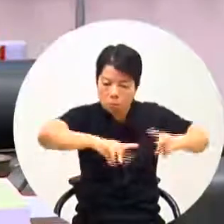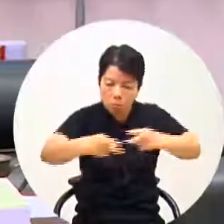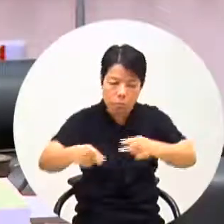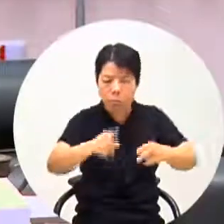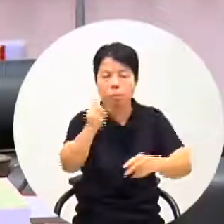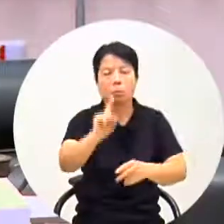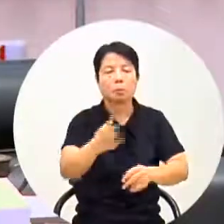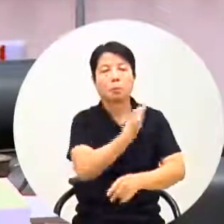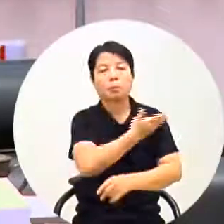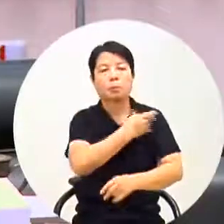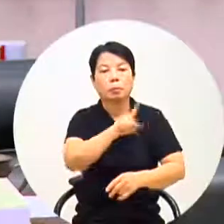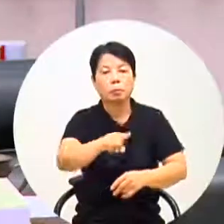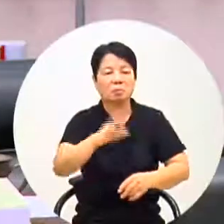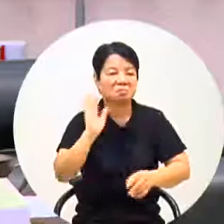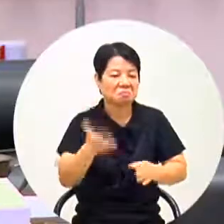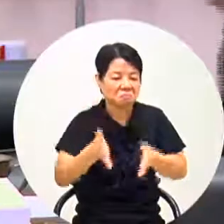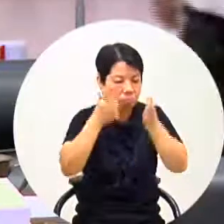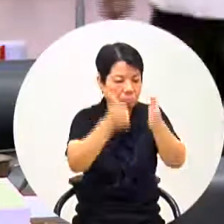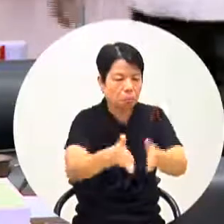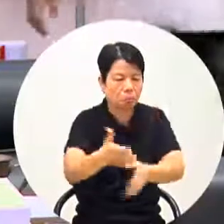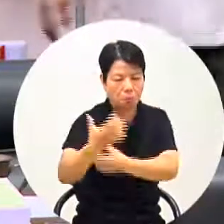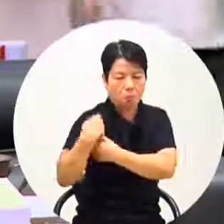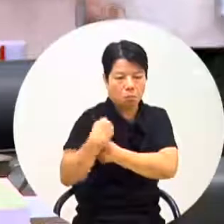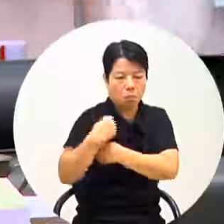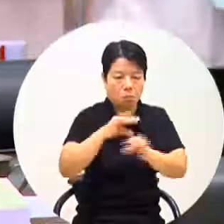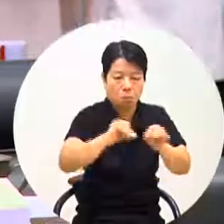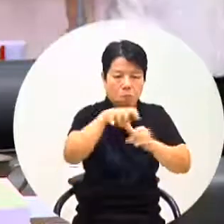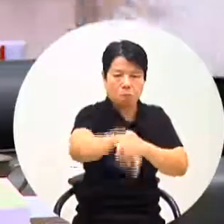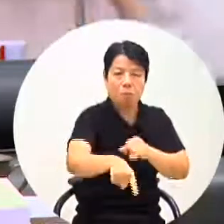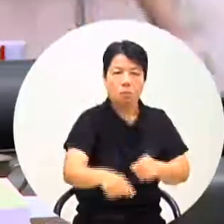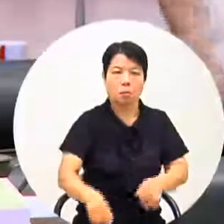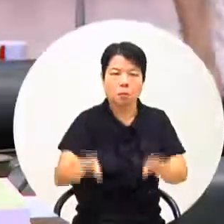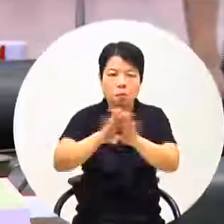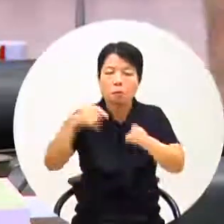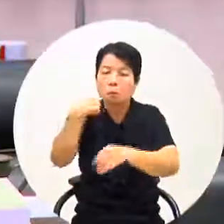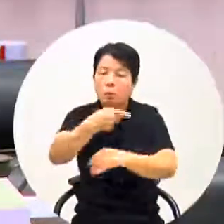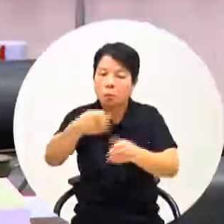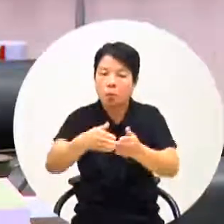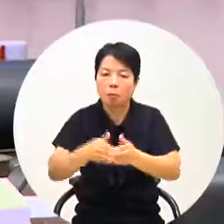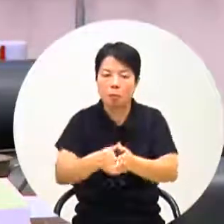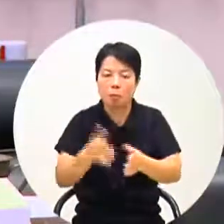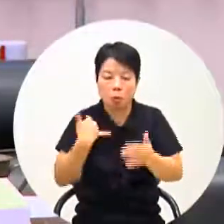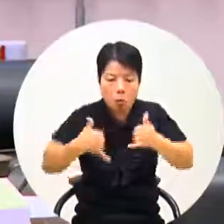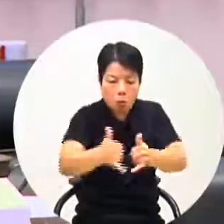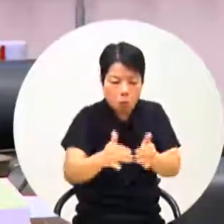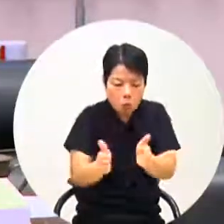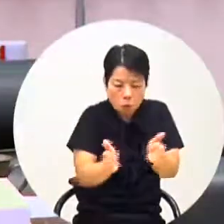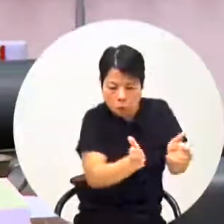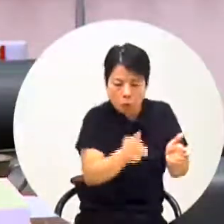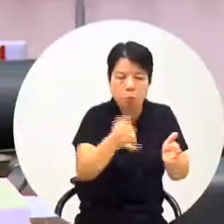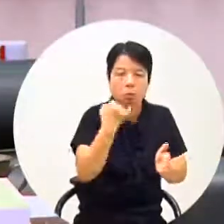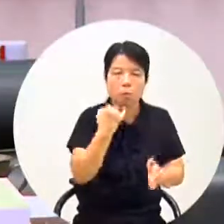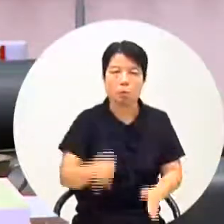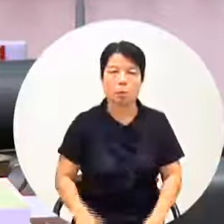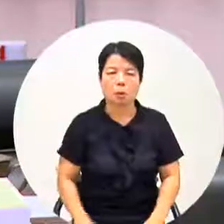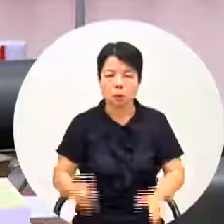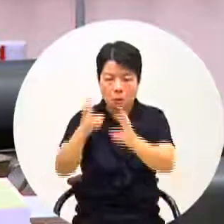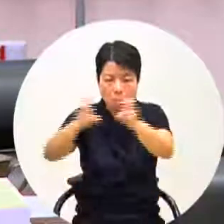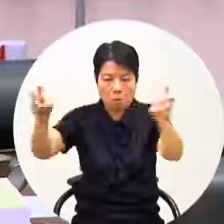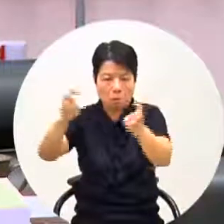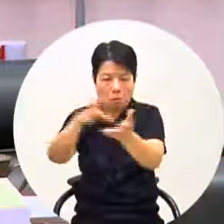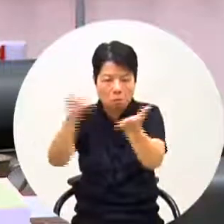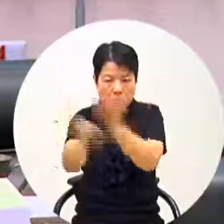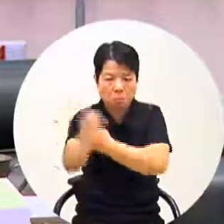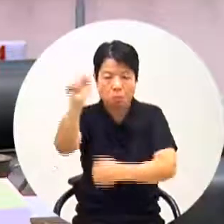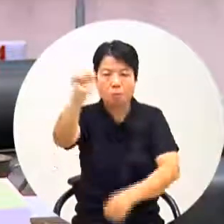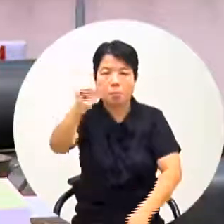地根本又不是重要的军事设施，一个门卡靠阿罗小花刷一个鬼娘，绝对不准拆庙。我个